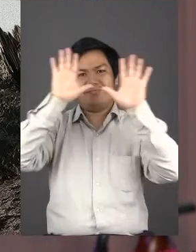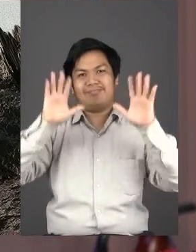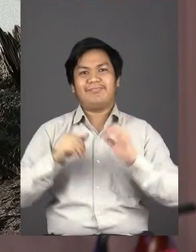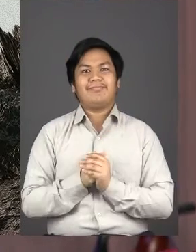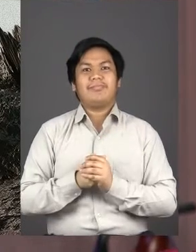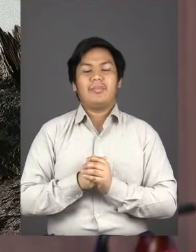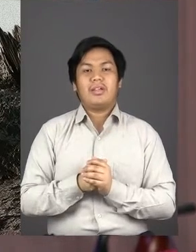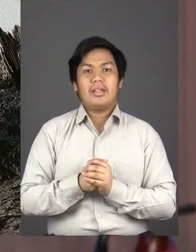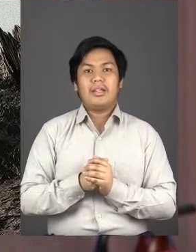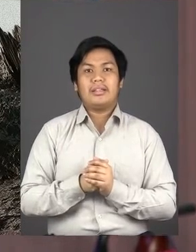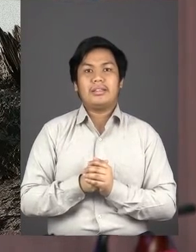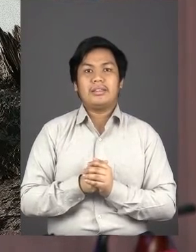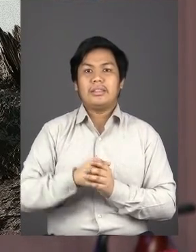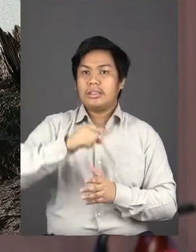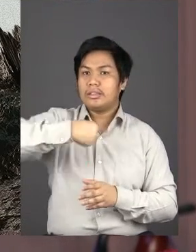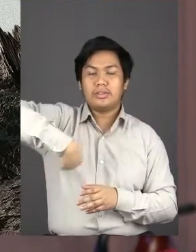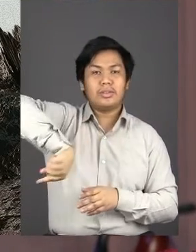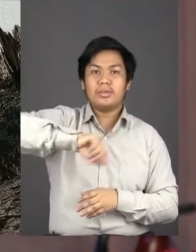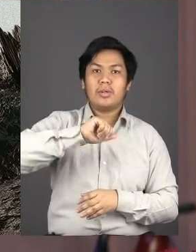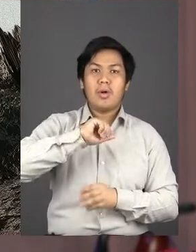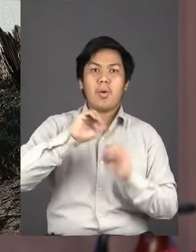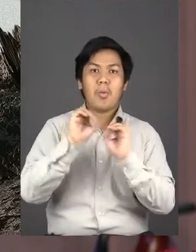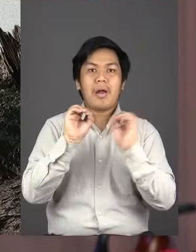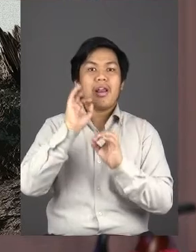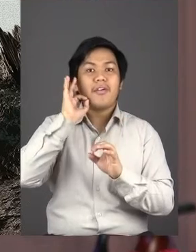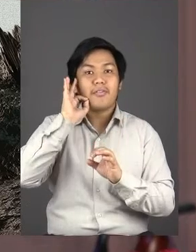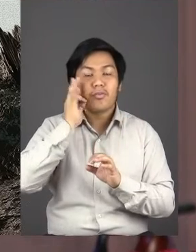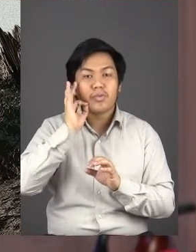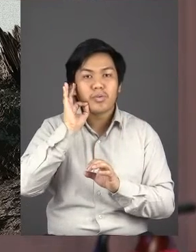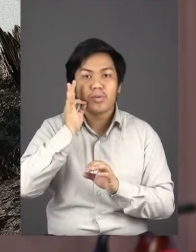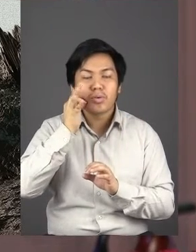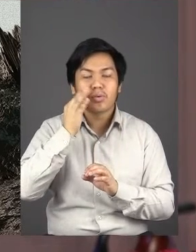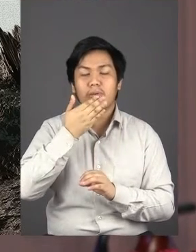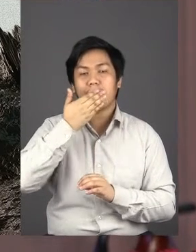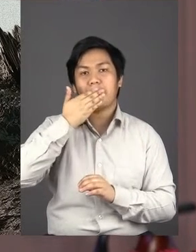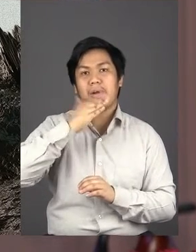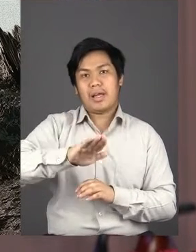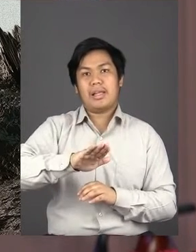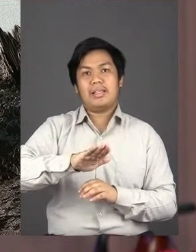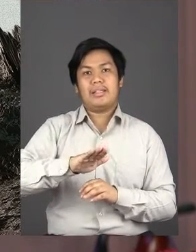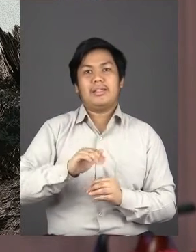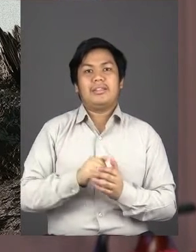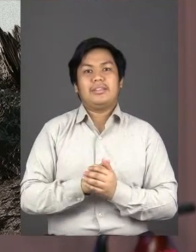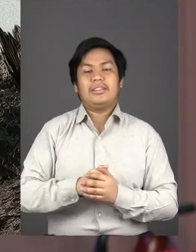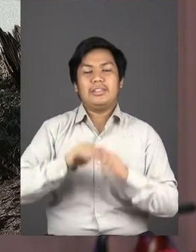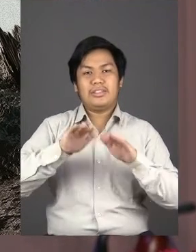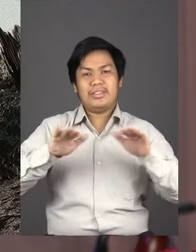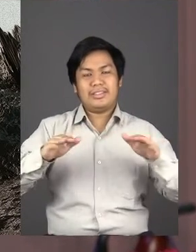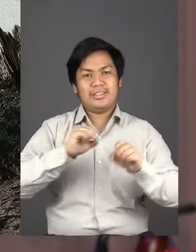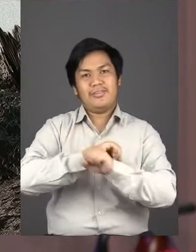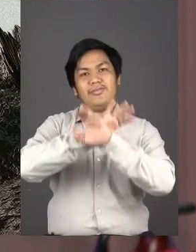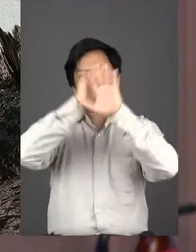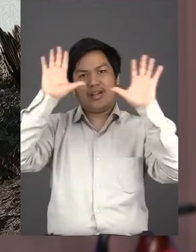Hindi rin namumunga ng kasamaan ang mga children of light. Ang kanilang